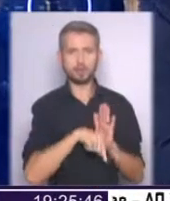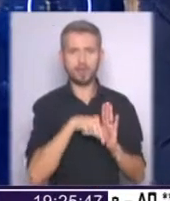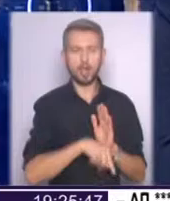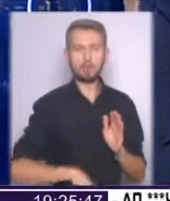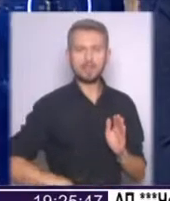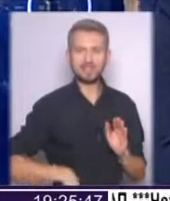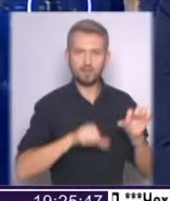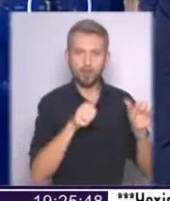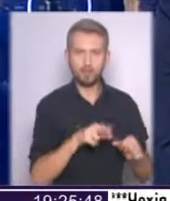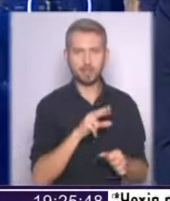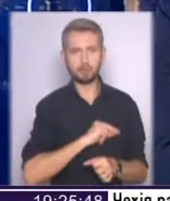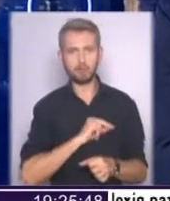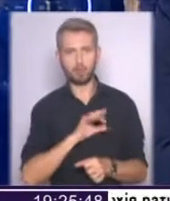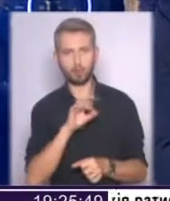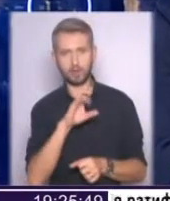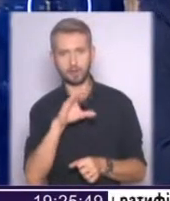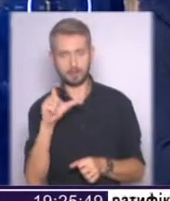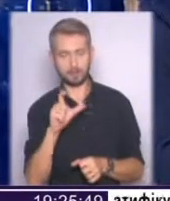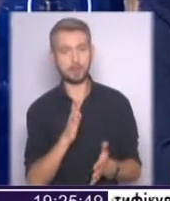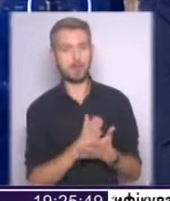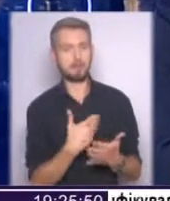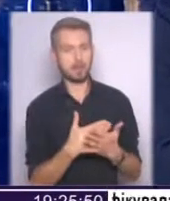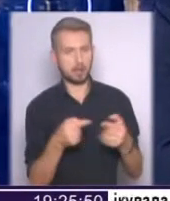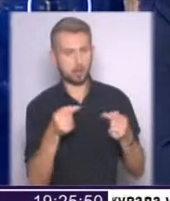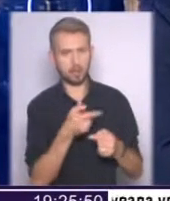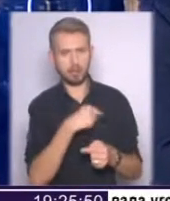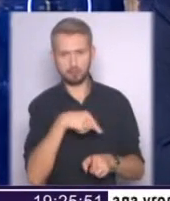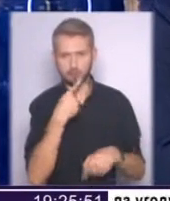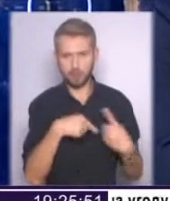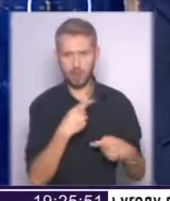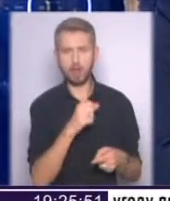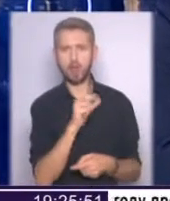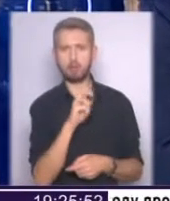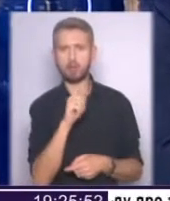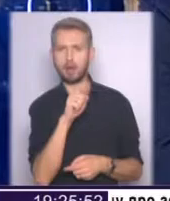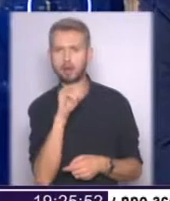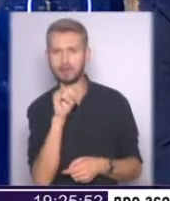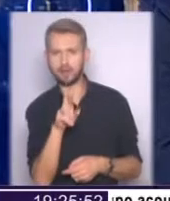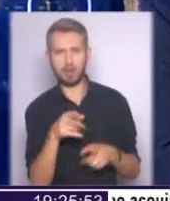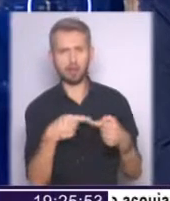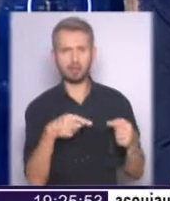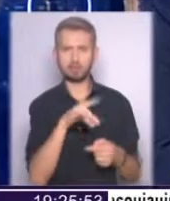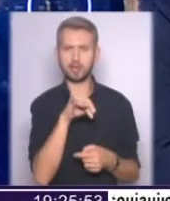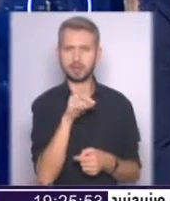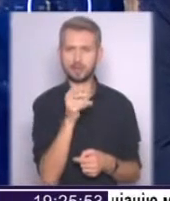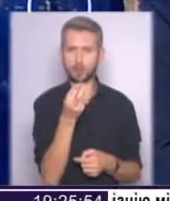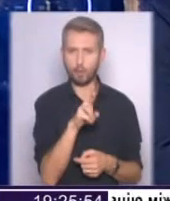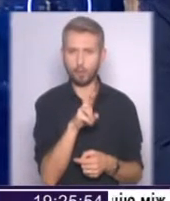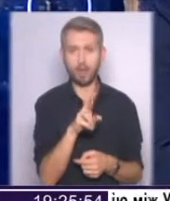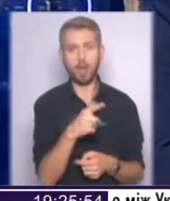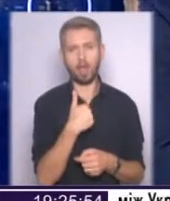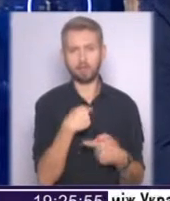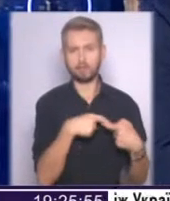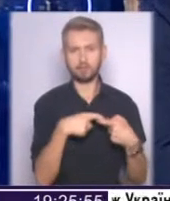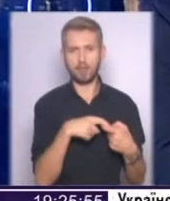як це працює в ОБСЄ. Є конкретний приклад. Нам кажуть постійно Абхазія, інші, там Придністров'я, а я би не провів аналогію